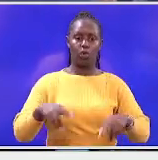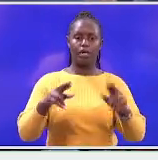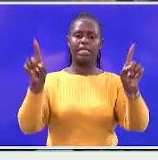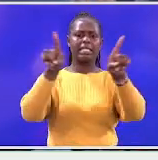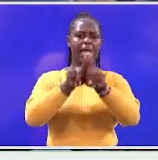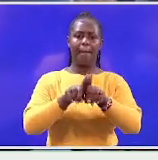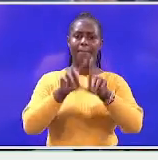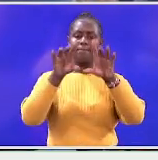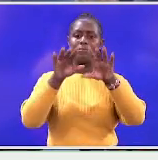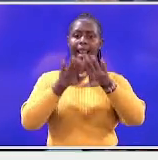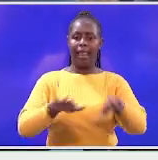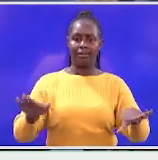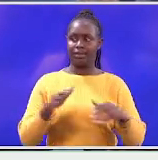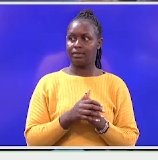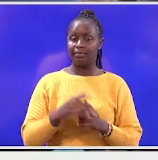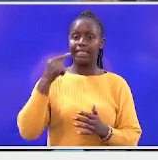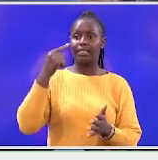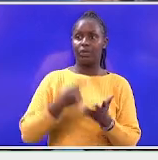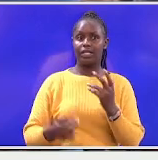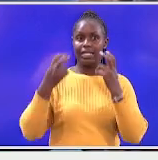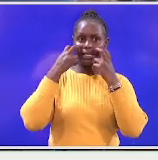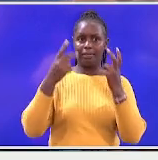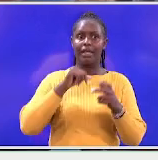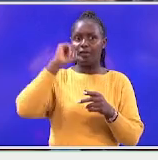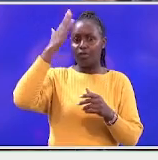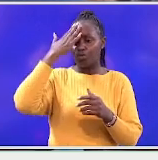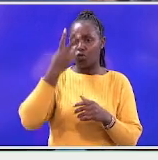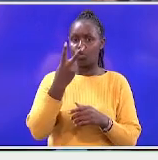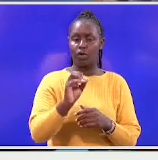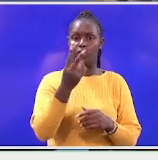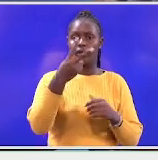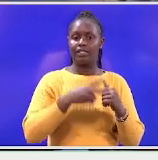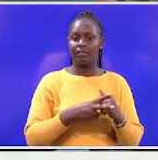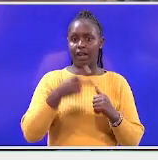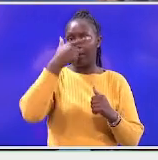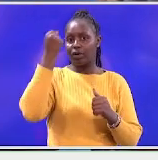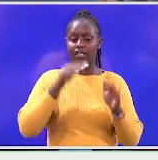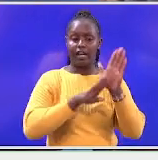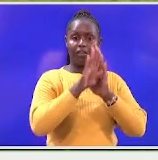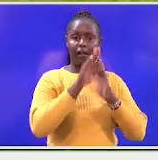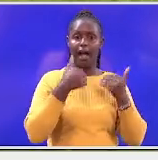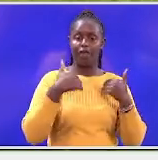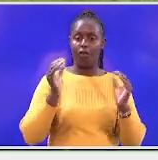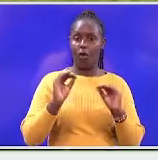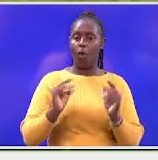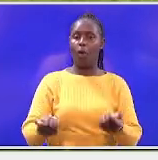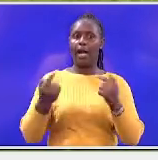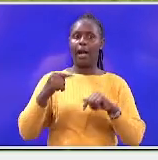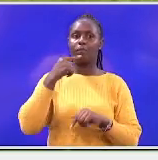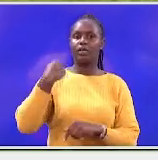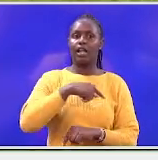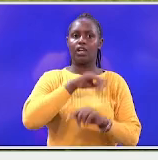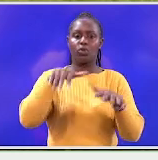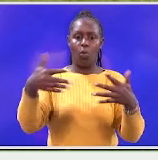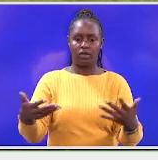Kwa hivyo niseme hii barabara, tunawaangalia. Mimi sijui 2027 maanake tuko hivi venye tuko, watakuja kutaja nini? We know Getabushi